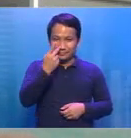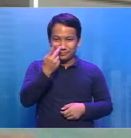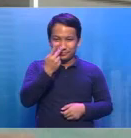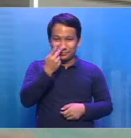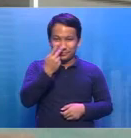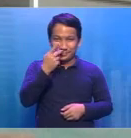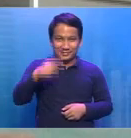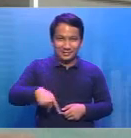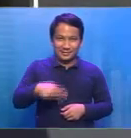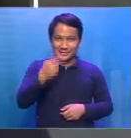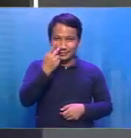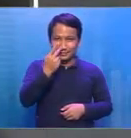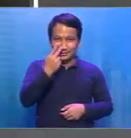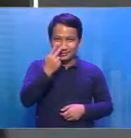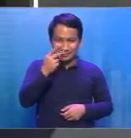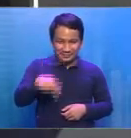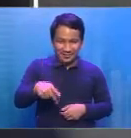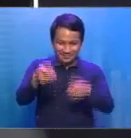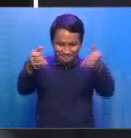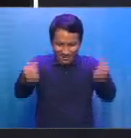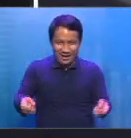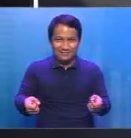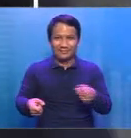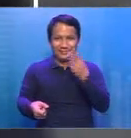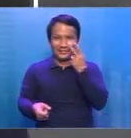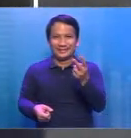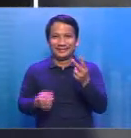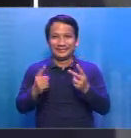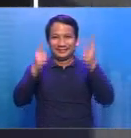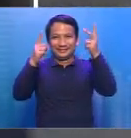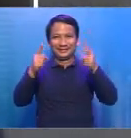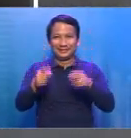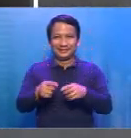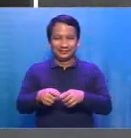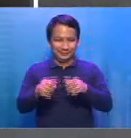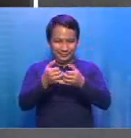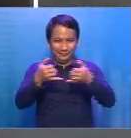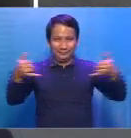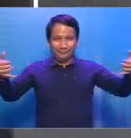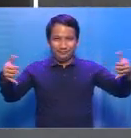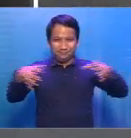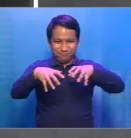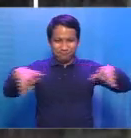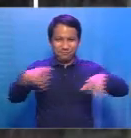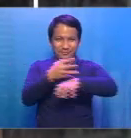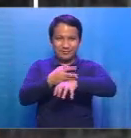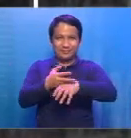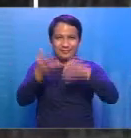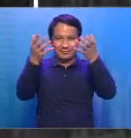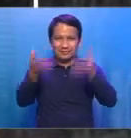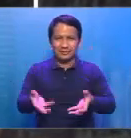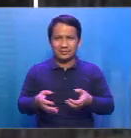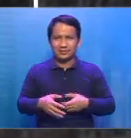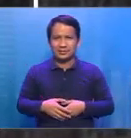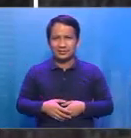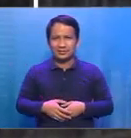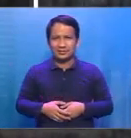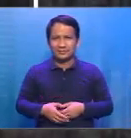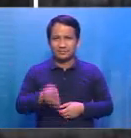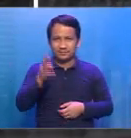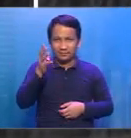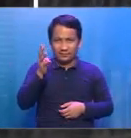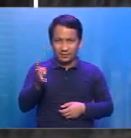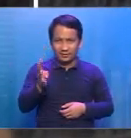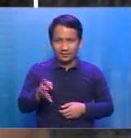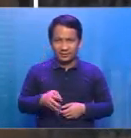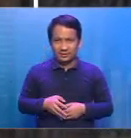ng kanyang pagkalalaki. 2 metro ang haba ng kahoy at may bigat na